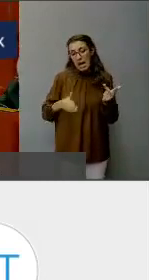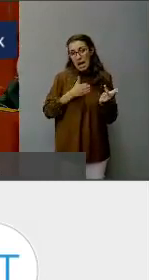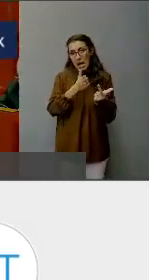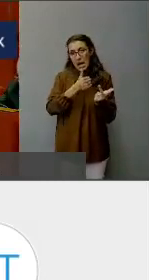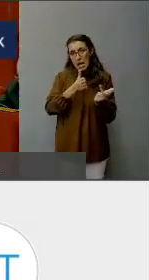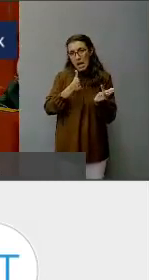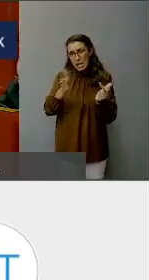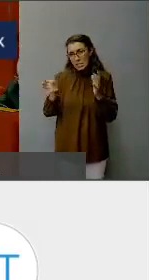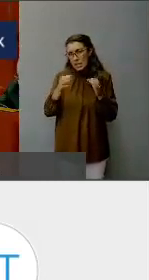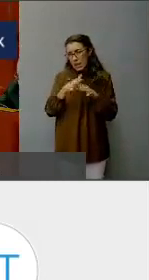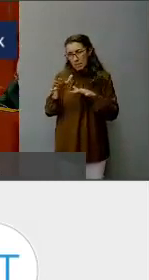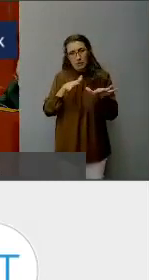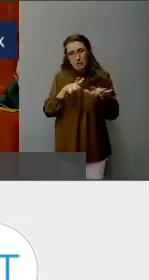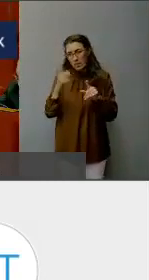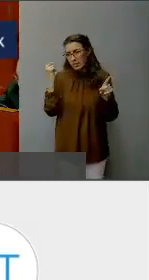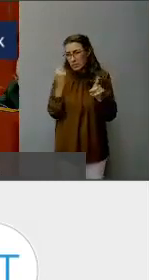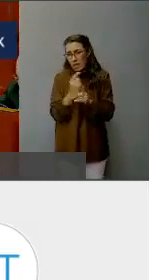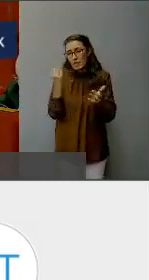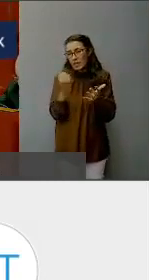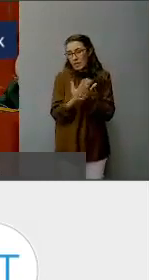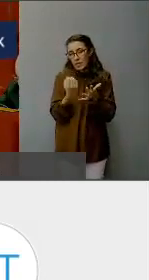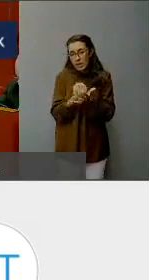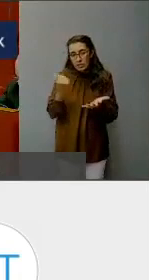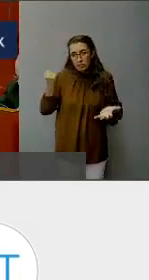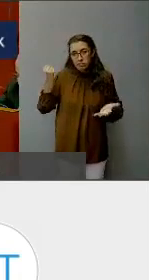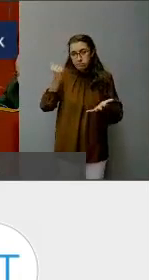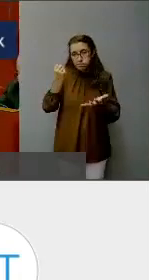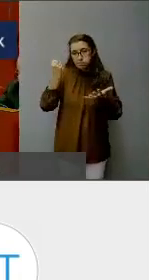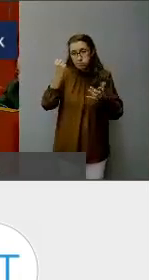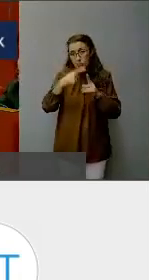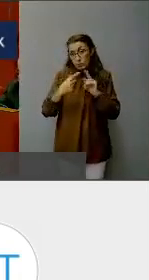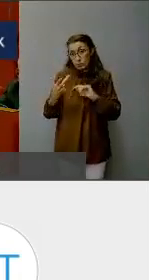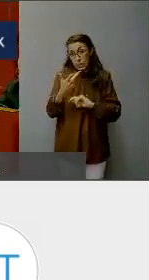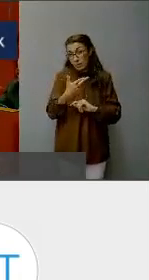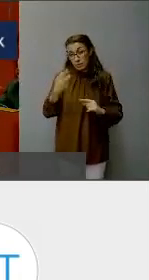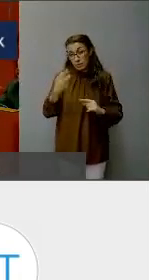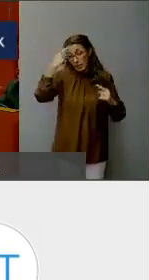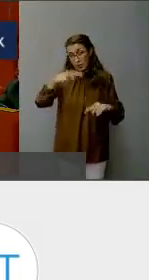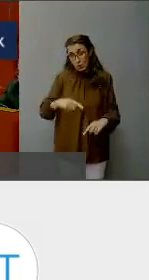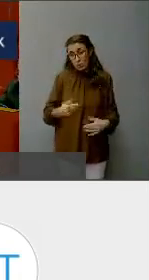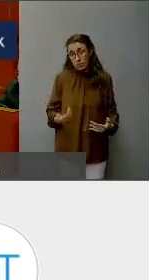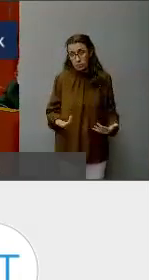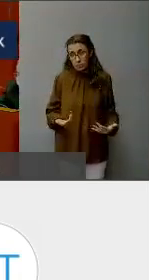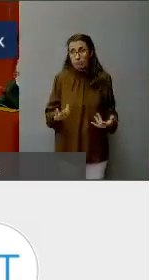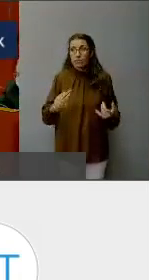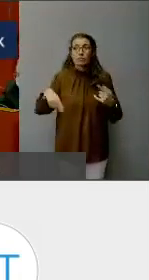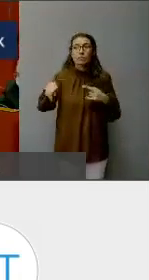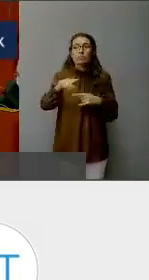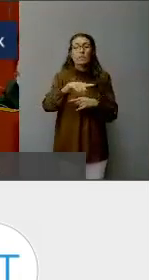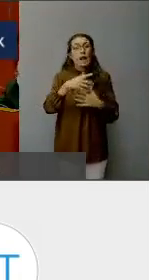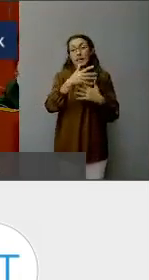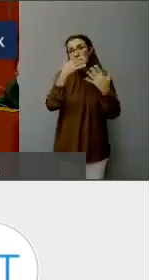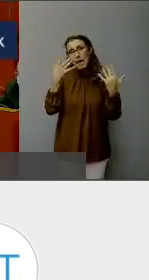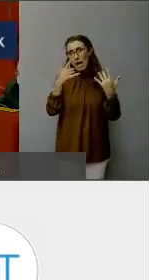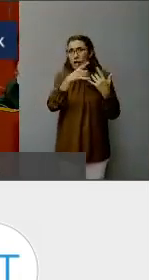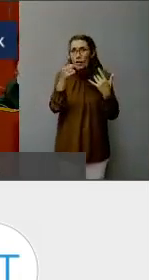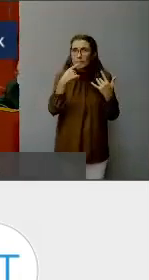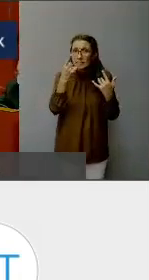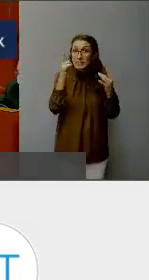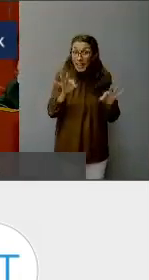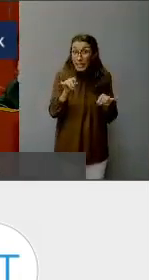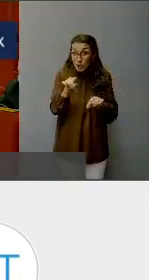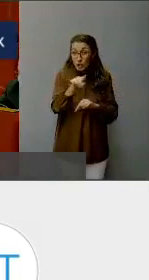concentra la sua erogazione il suo servizio alla città qui è chiaro per vostra stessa missione avete fallito